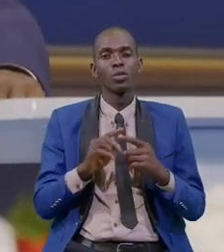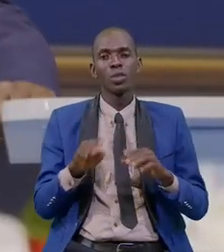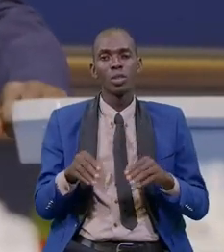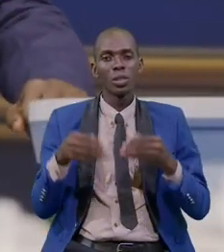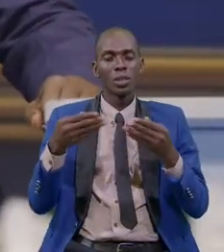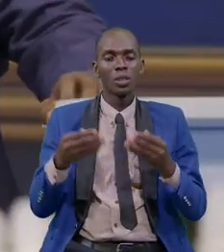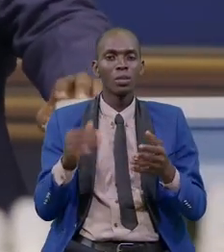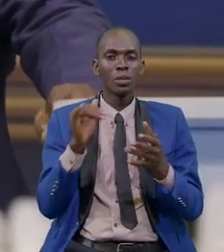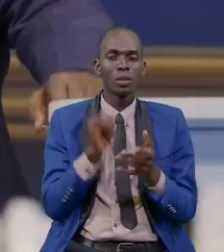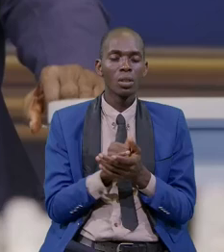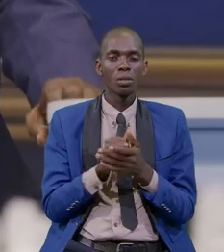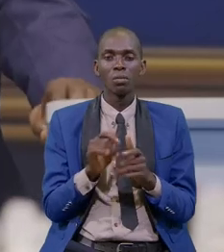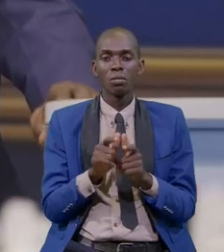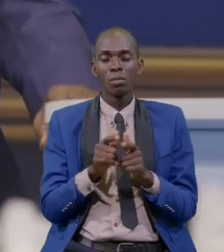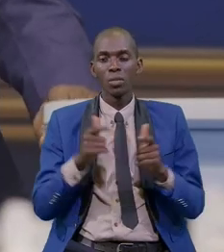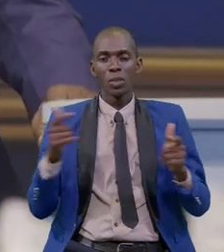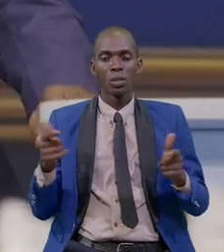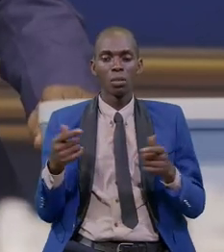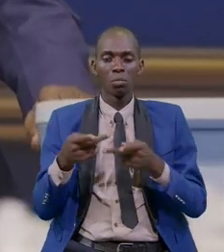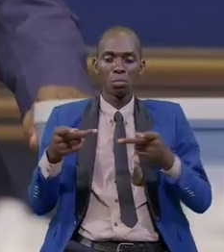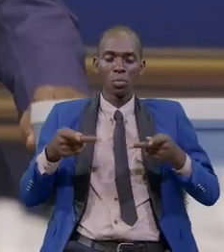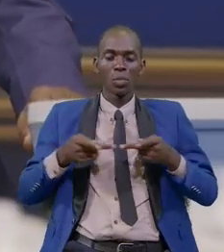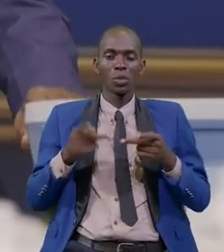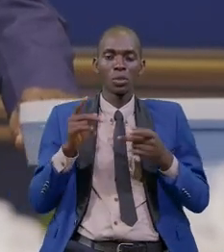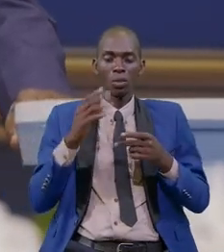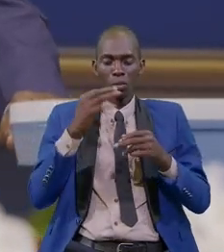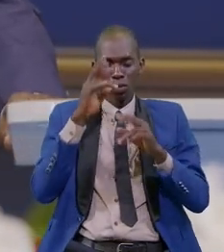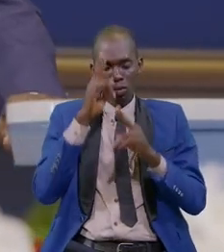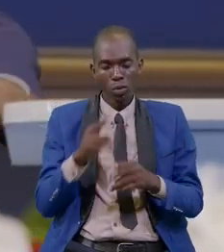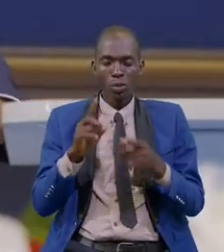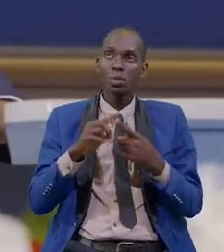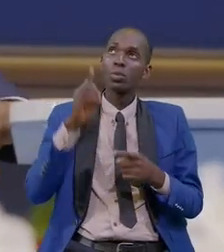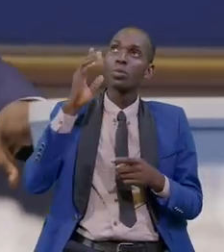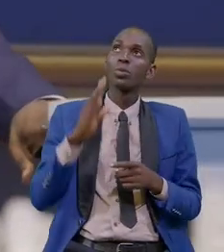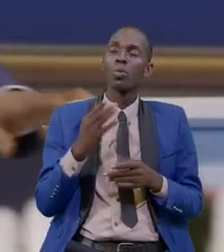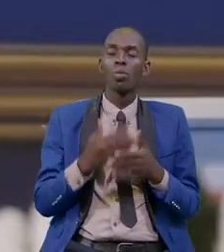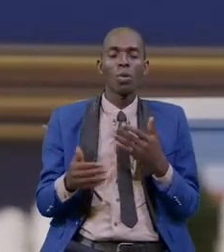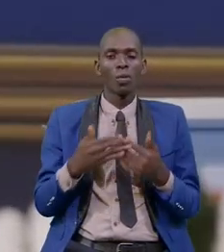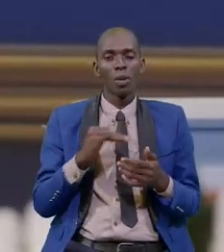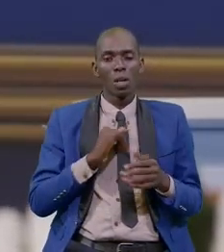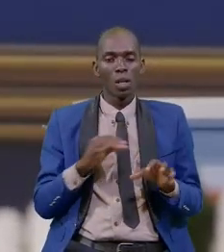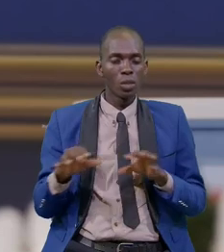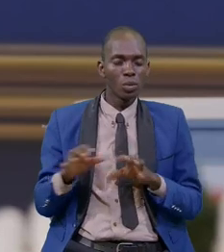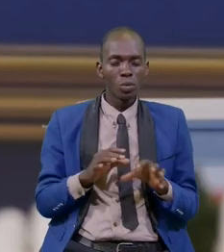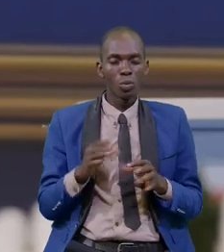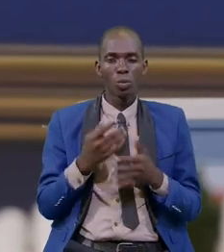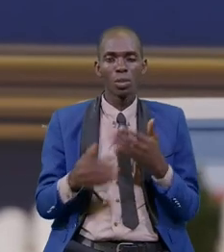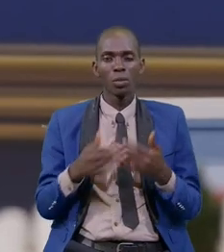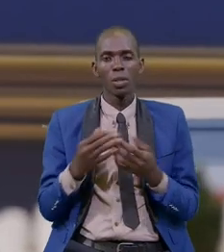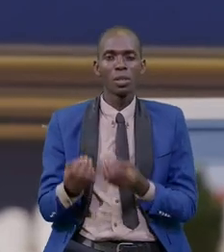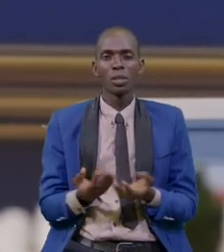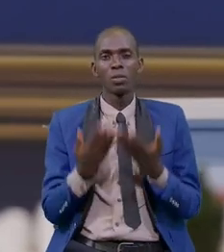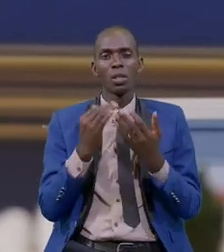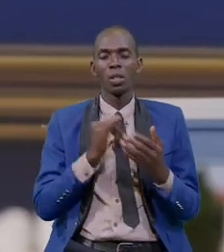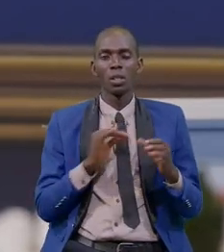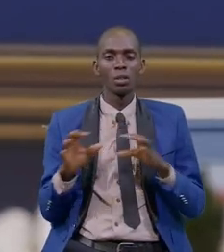la prééminence à Dieu, la première position à Dieu. Tout ce que je fais, tout sacrifice que je fais, je ne le fais pas pour dominer